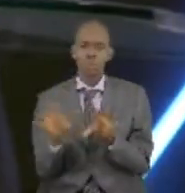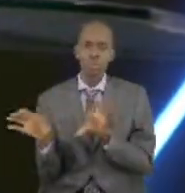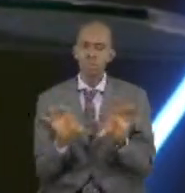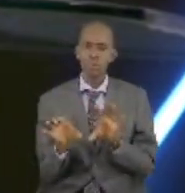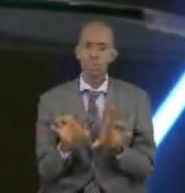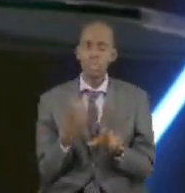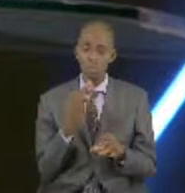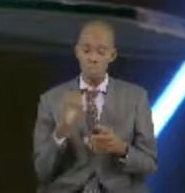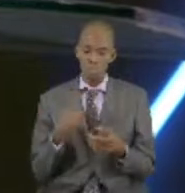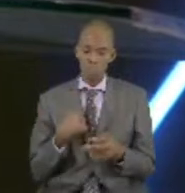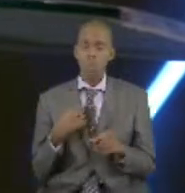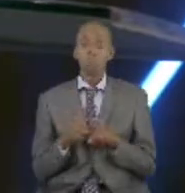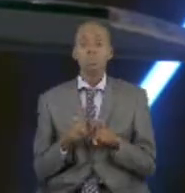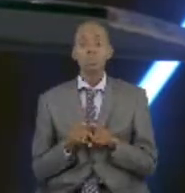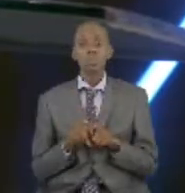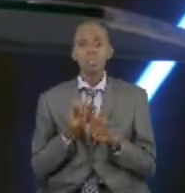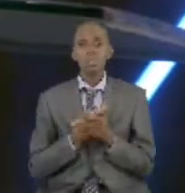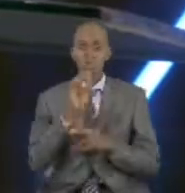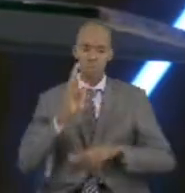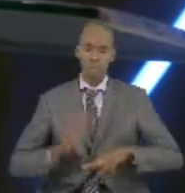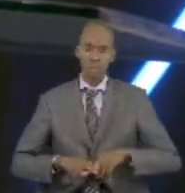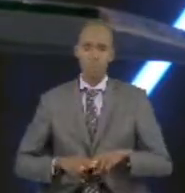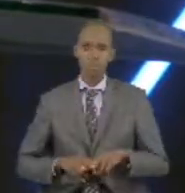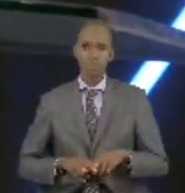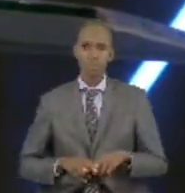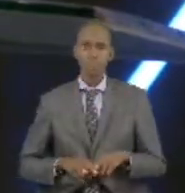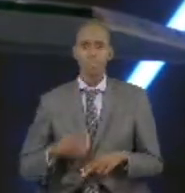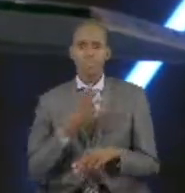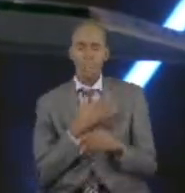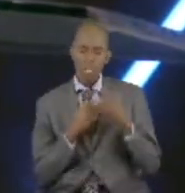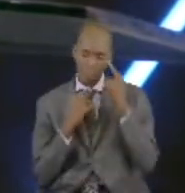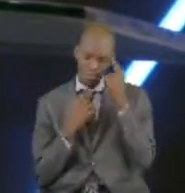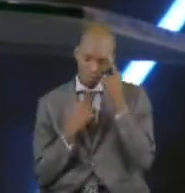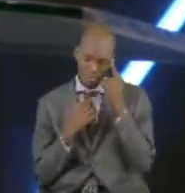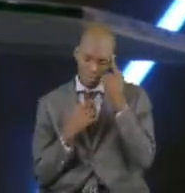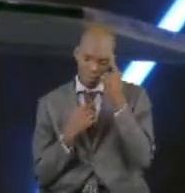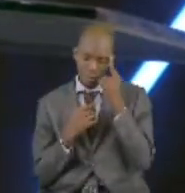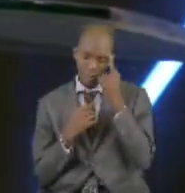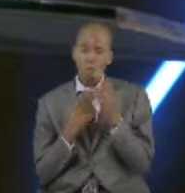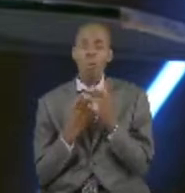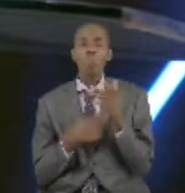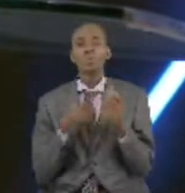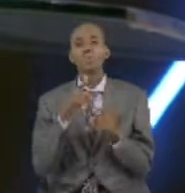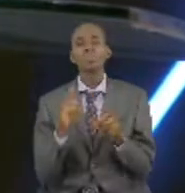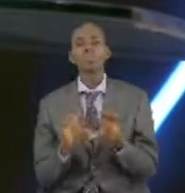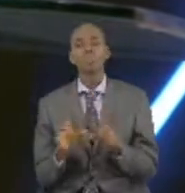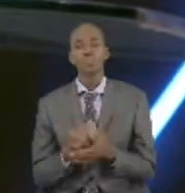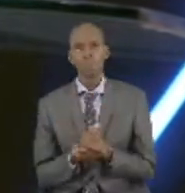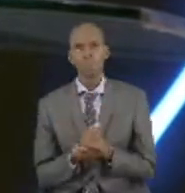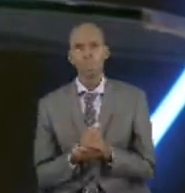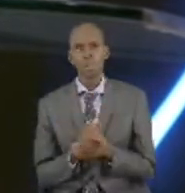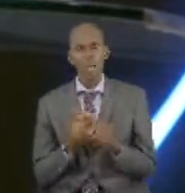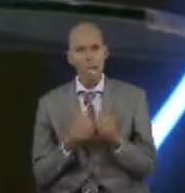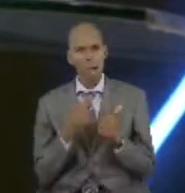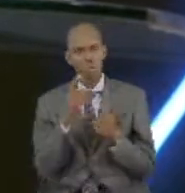te concerne un mot concernant de cette quote j'ai pu s'asseoir prendre du recul pour réfléchir à ce que tu fais